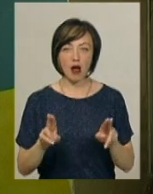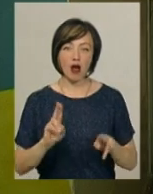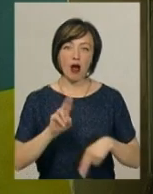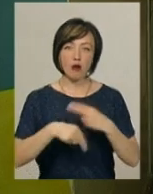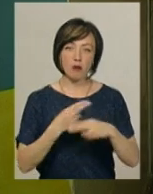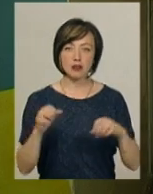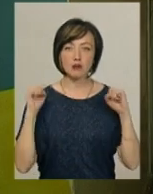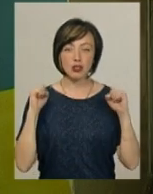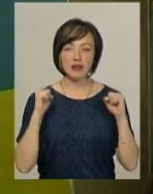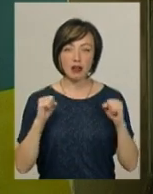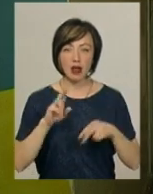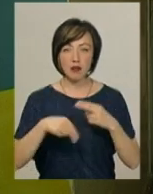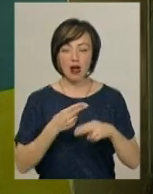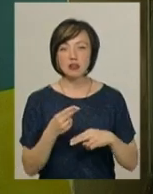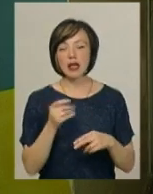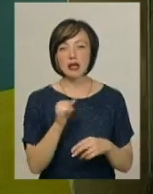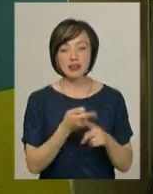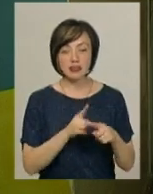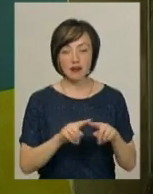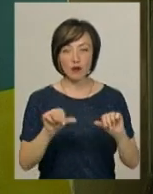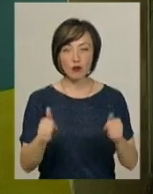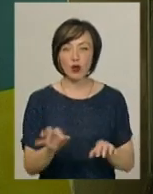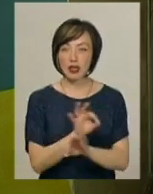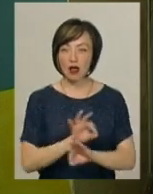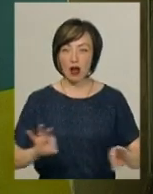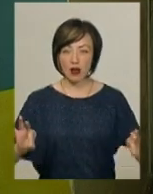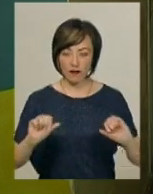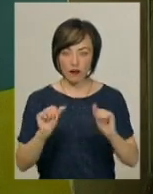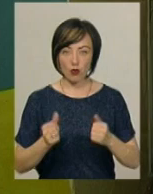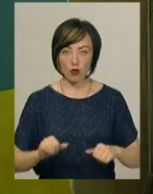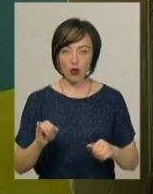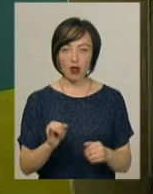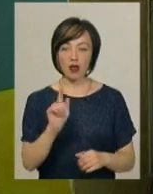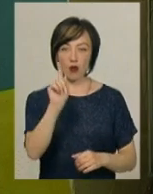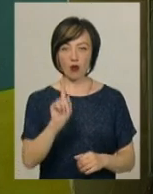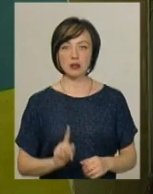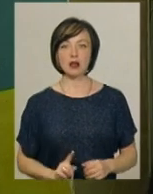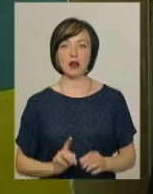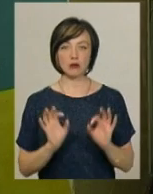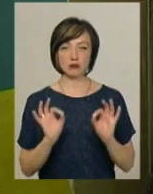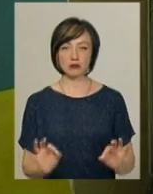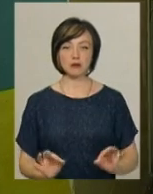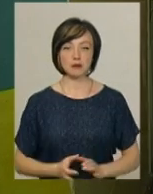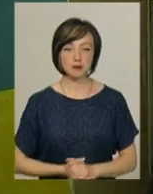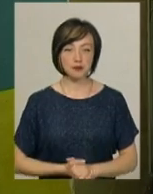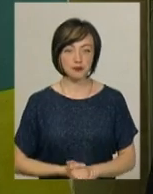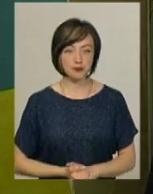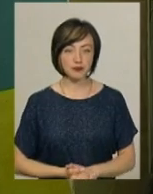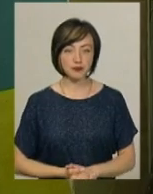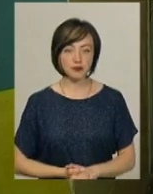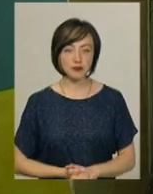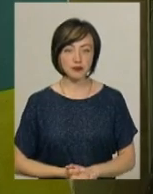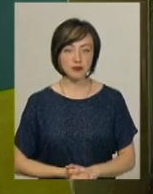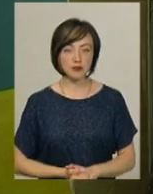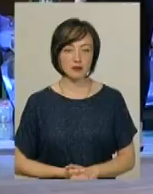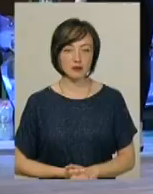або спортивній гімнастиці. Крім того, фітнес формує ідеальну фігуру та ідеальну осанку. Формуємо ідеальну фігуру,